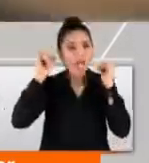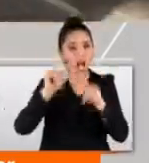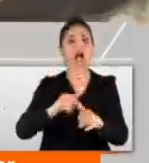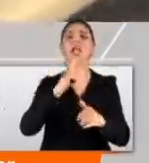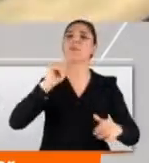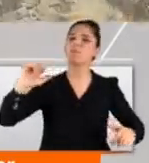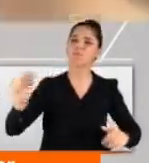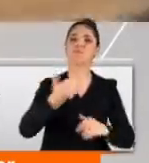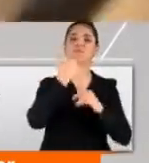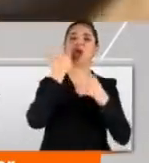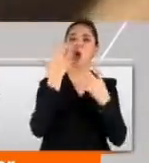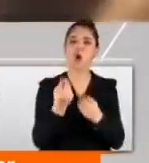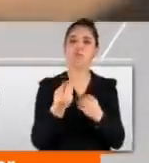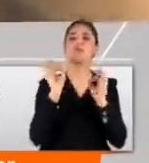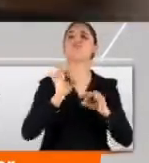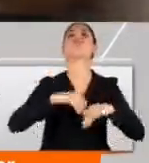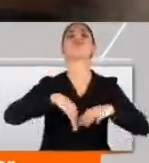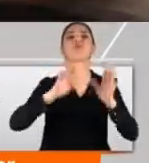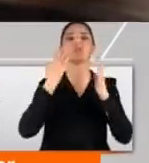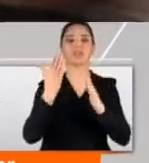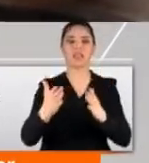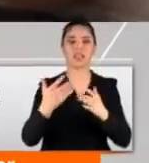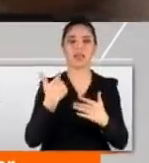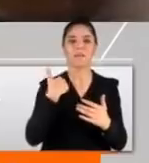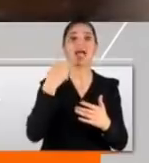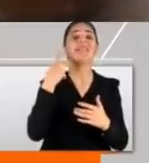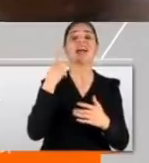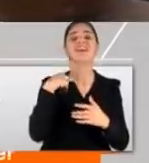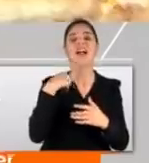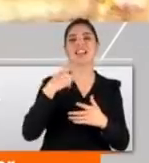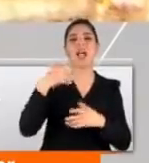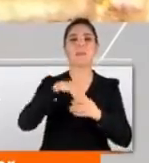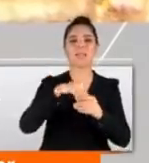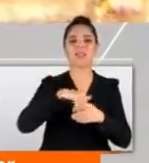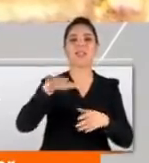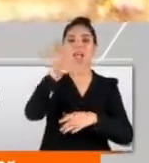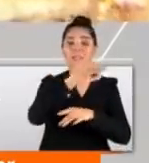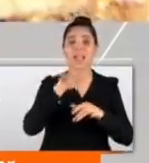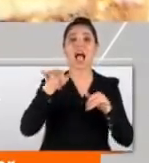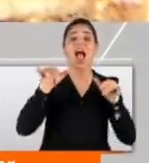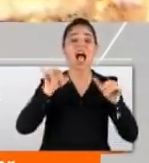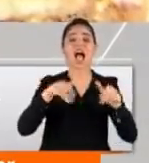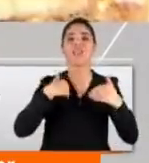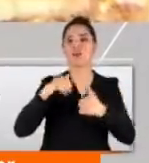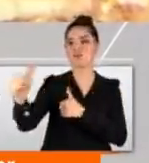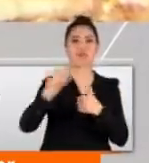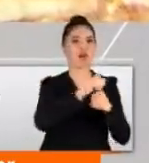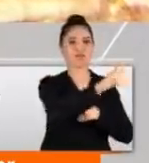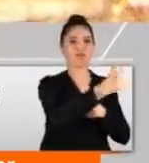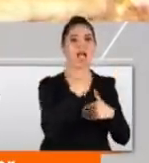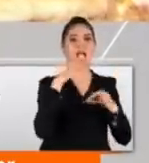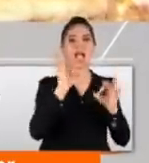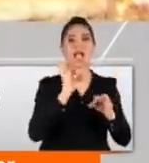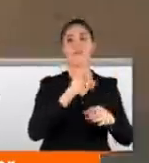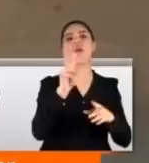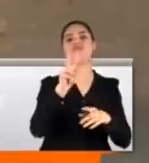lezzeti yakalama ihtimali mümkün değildi. Ben Kars milletvekiliyim, bana her ikisi de aynı uzaklıkta. Ama biz eskiden beri bunu Vakfı Kebir ekmeği